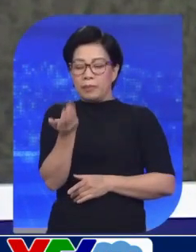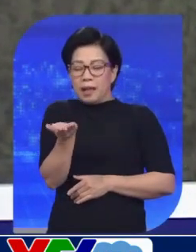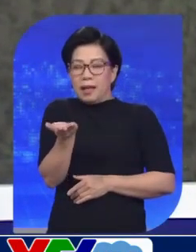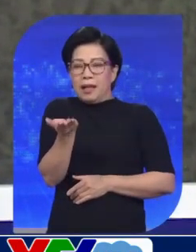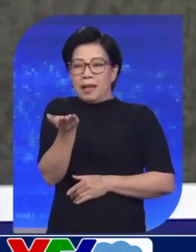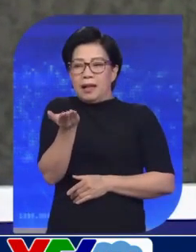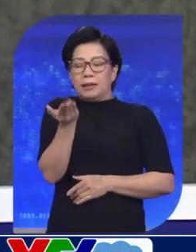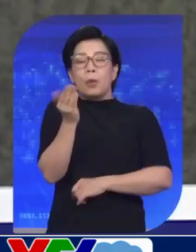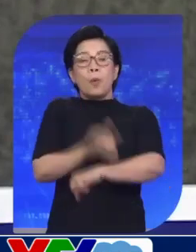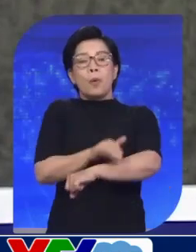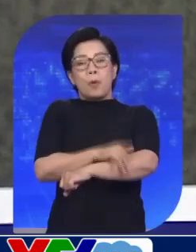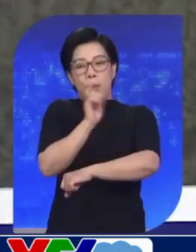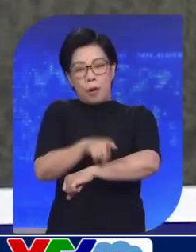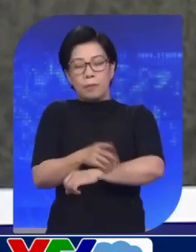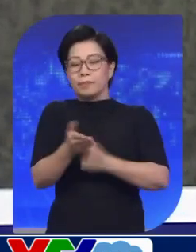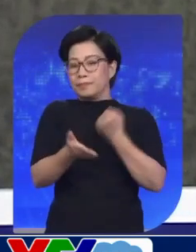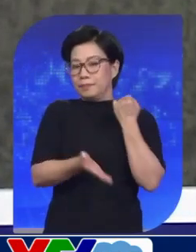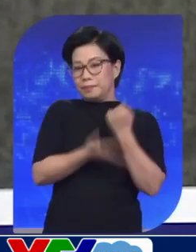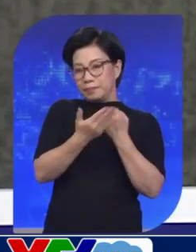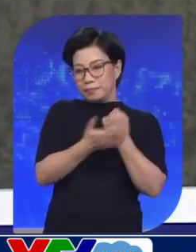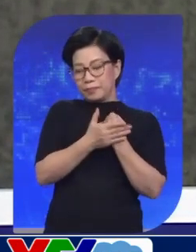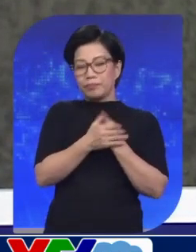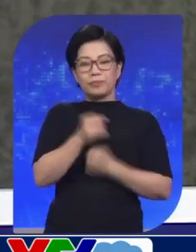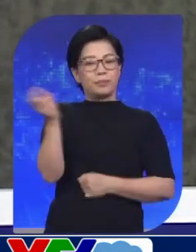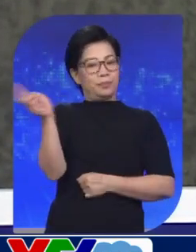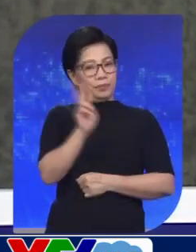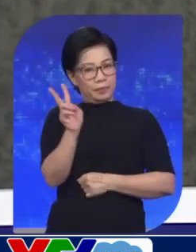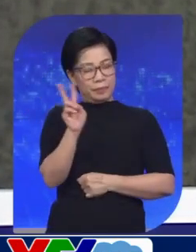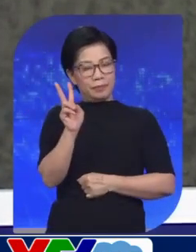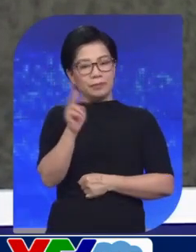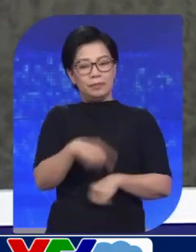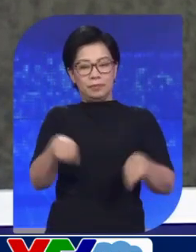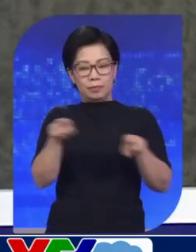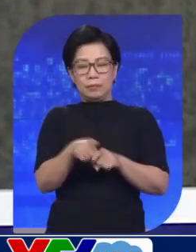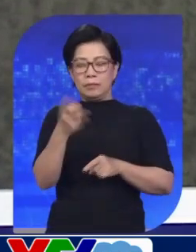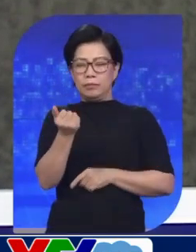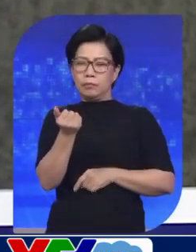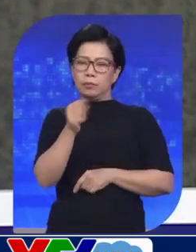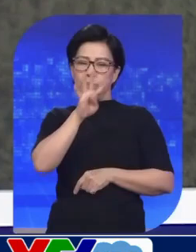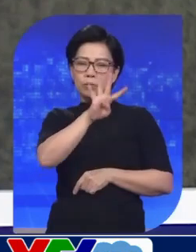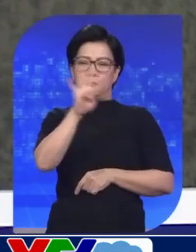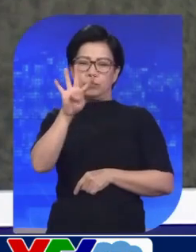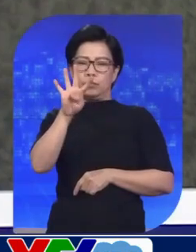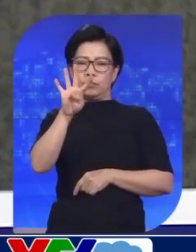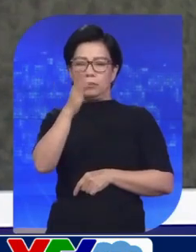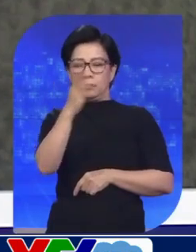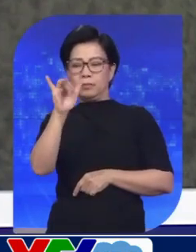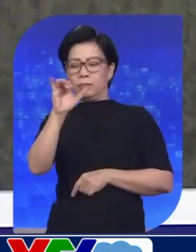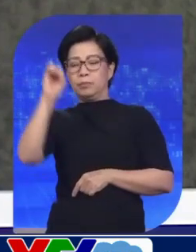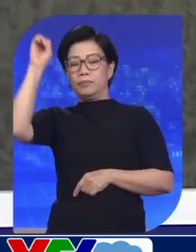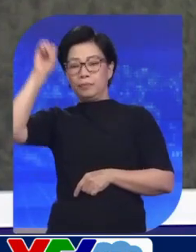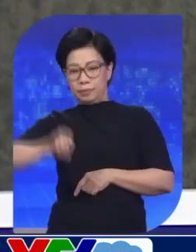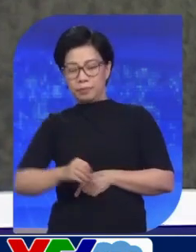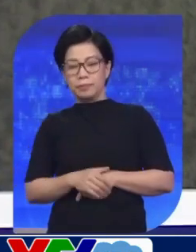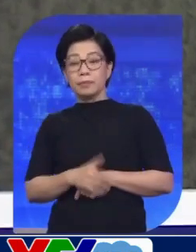khá khô. Toàn bộ khu vực miền Bắc thì nằm trong vùng màu vàng như thế này, tương ứng là mức ẩm chỉ từ 44 cho tới 60%.